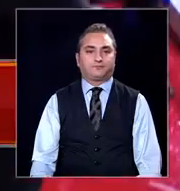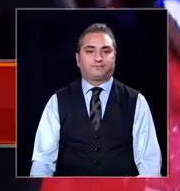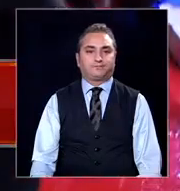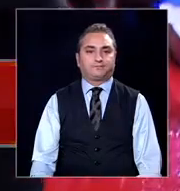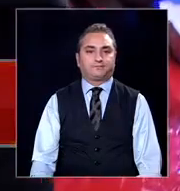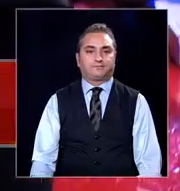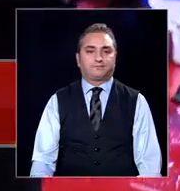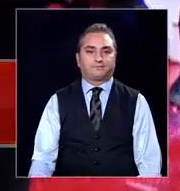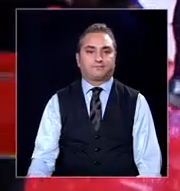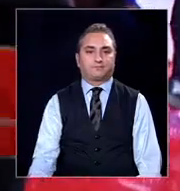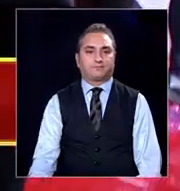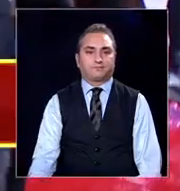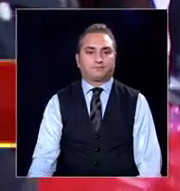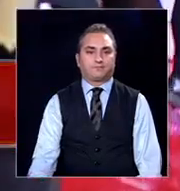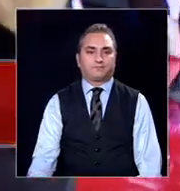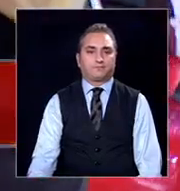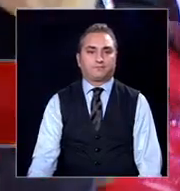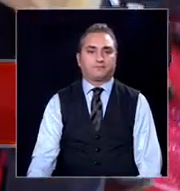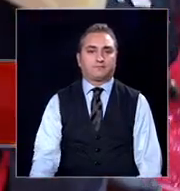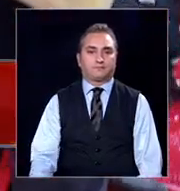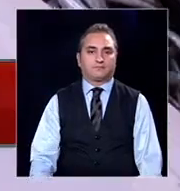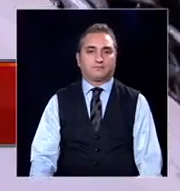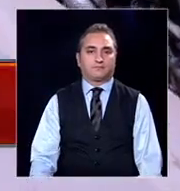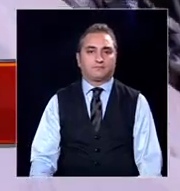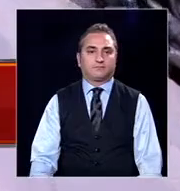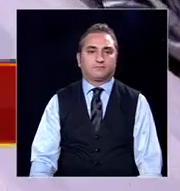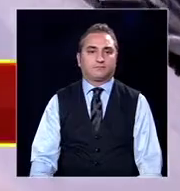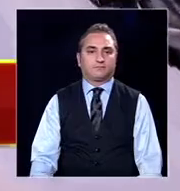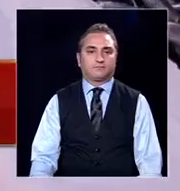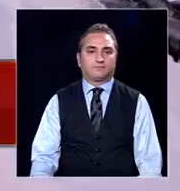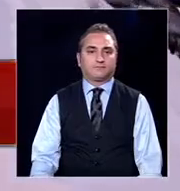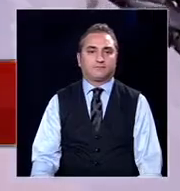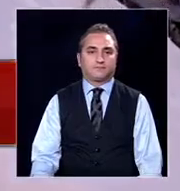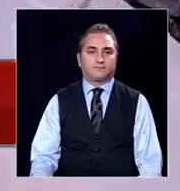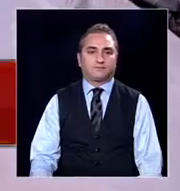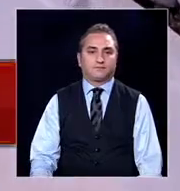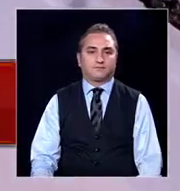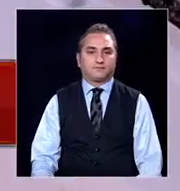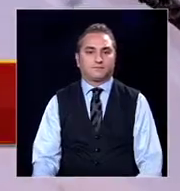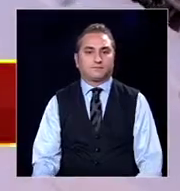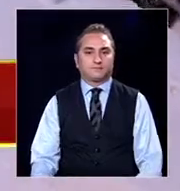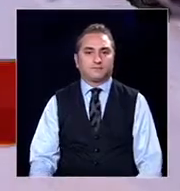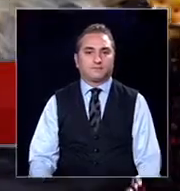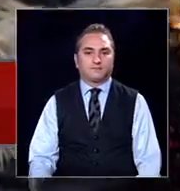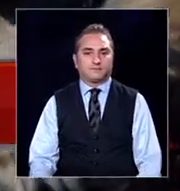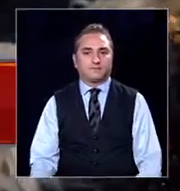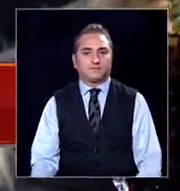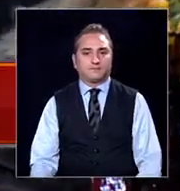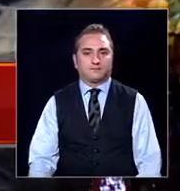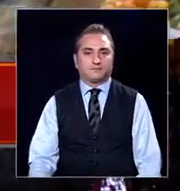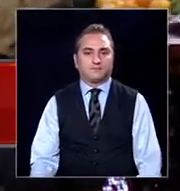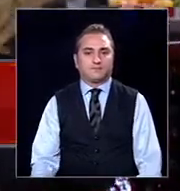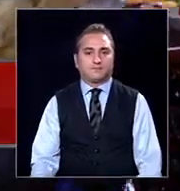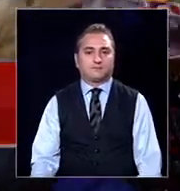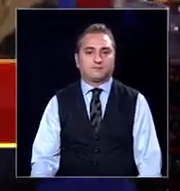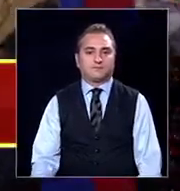Çok mantıklı olmuş çünkü benim gözüme de küçük geldi şu anda. Hamsinin büyüğü biraz tatsız oluyor derler ki öyle de, şu an benim için